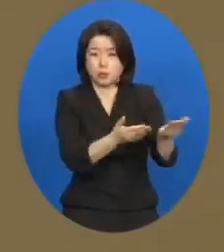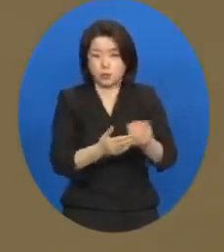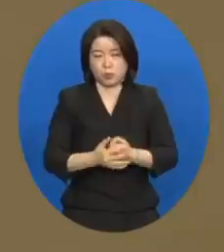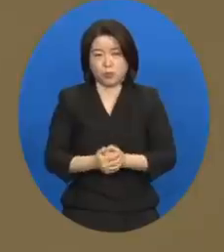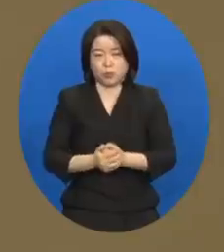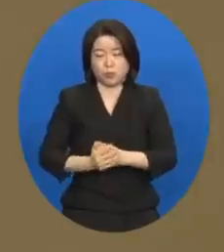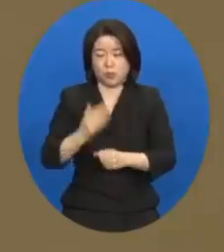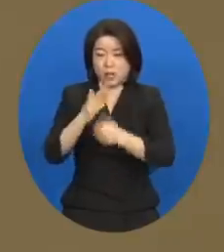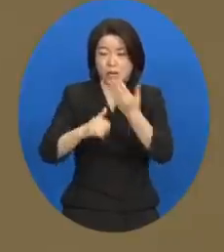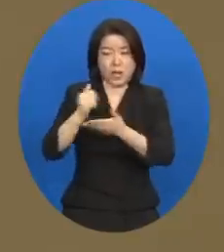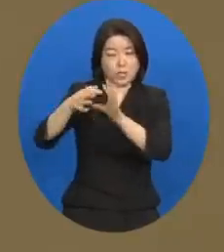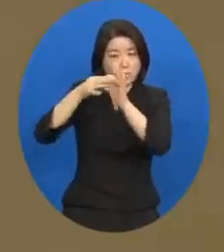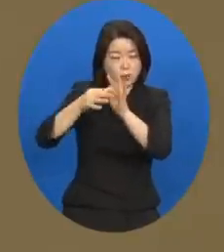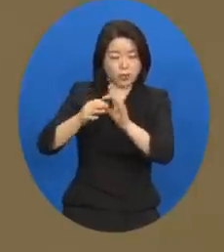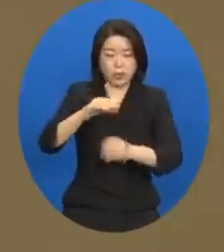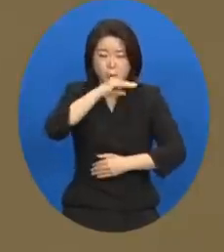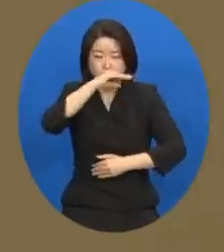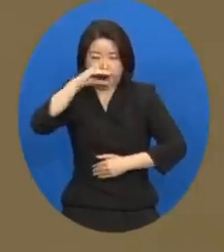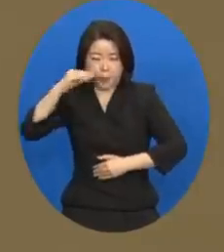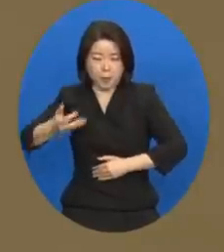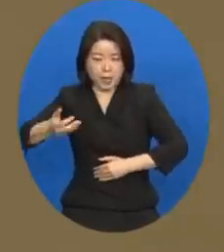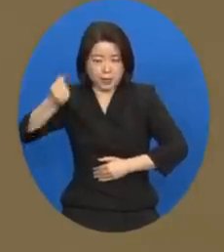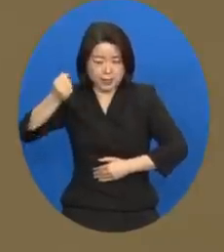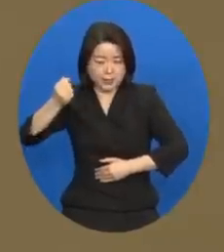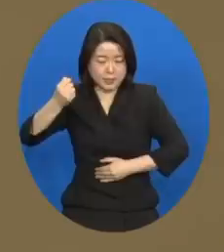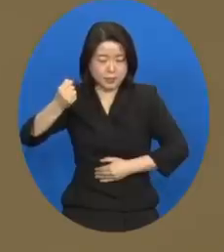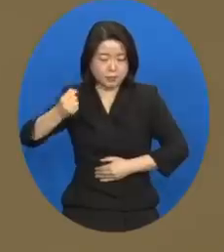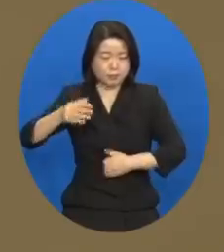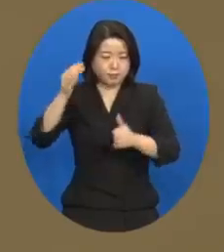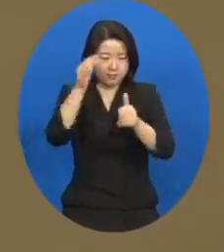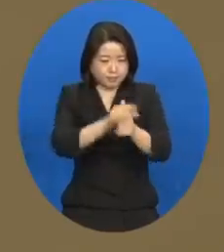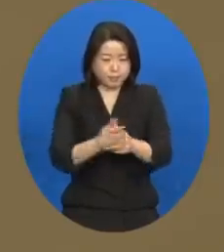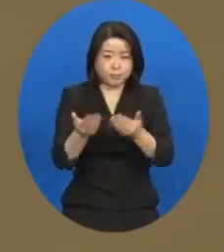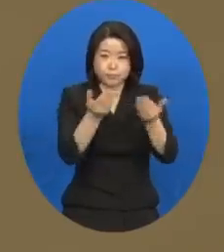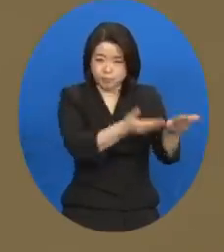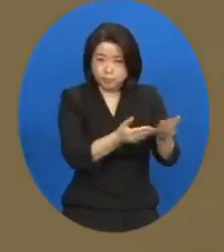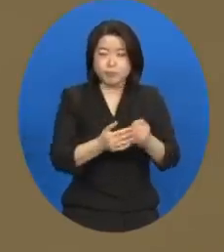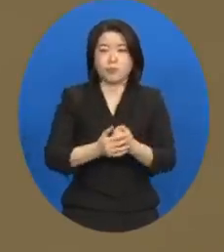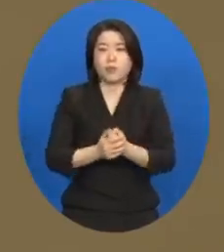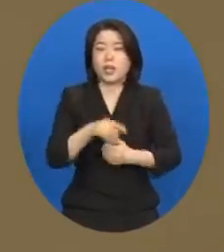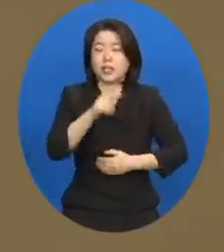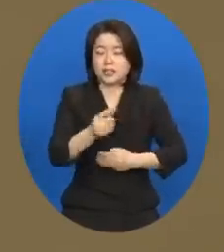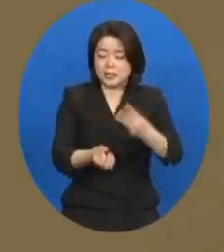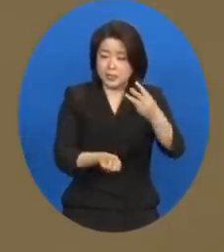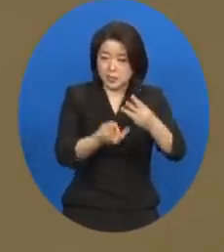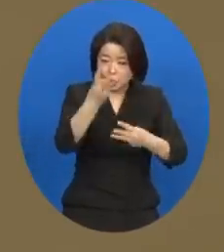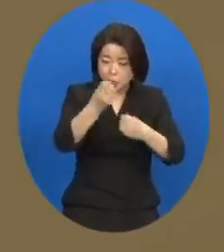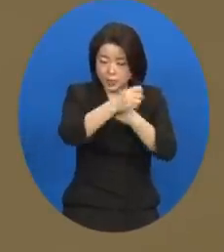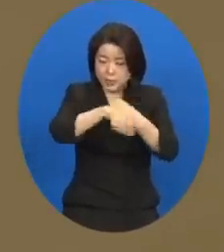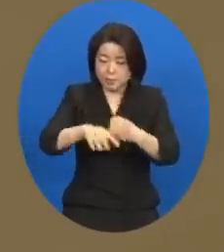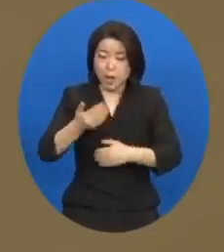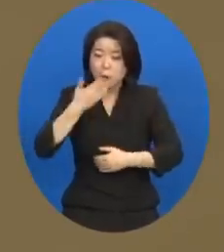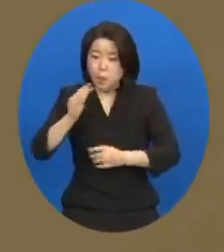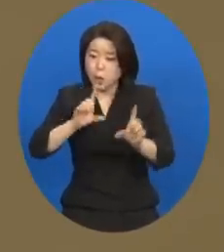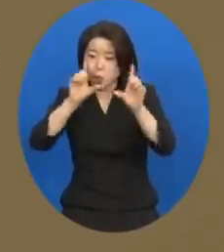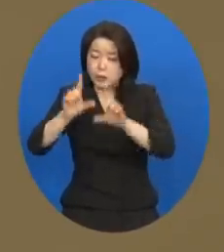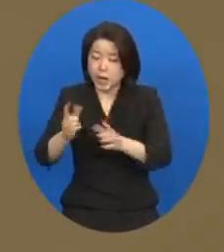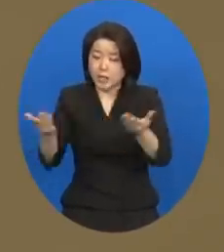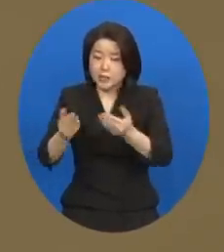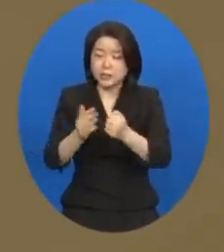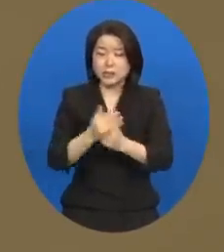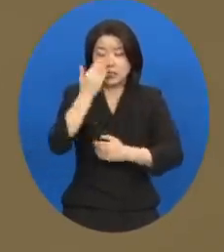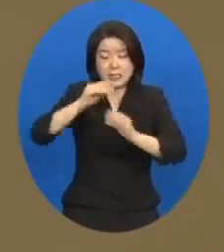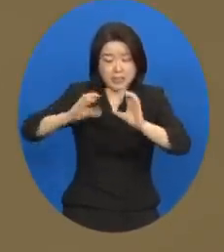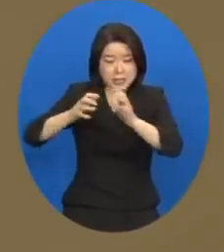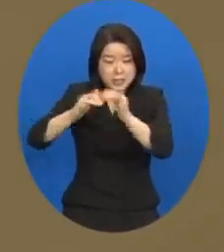하나님과의 관계가 올바르게 맺어지는 사명을 레위 지파가 감당하고, 그 레위 지파가 먹고 사는 것은 이스라엘